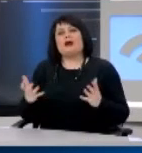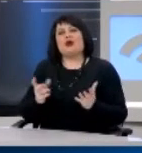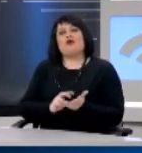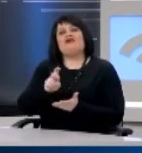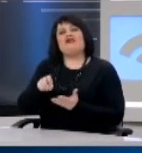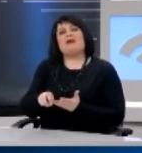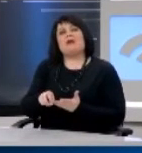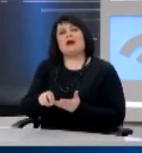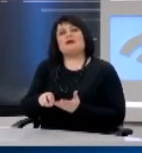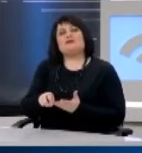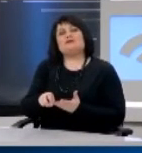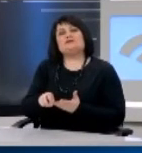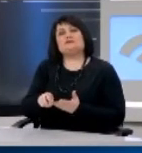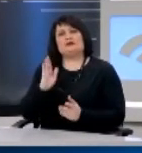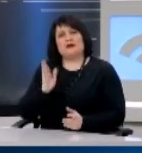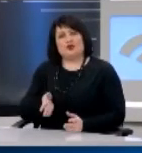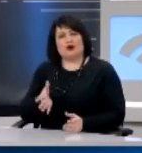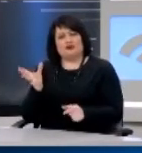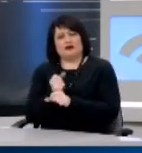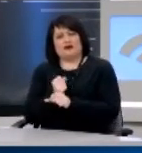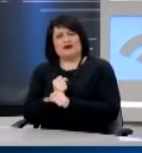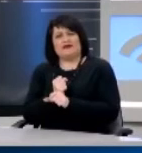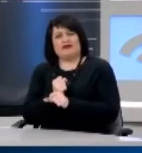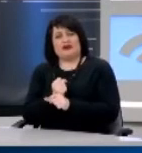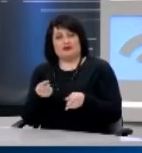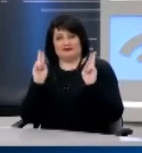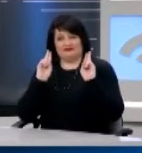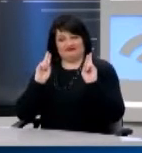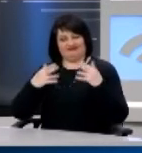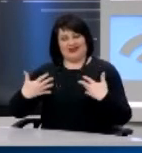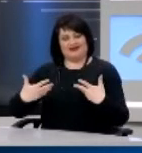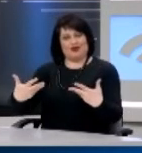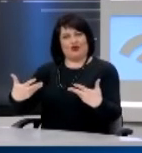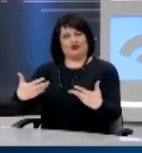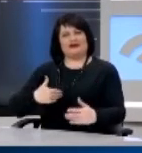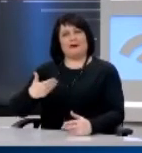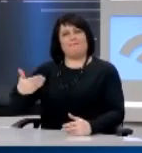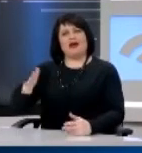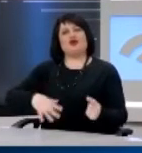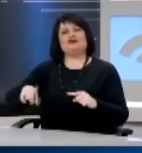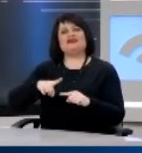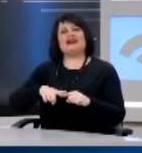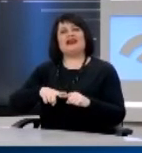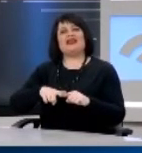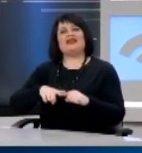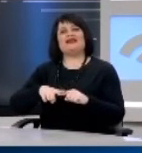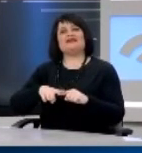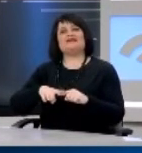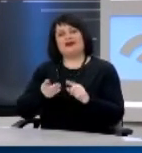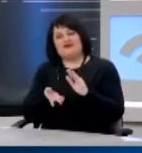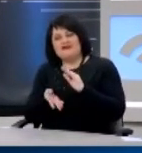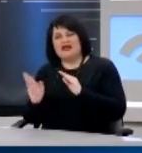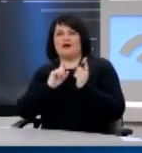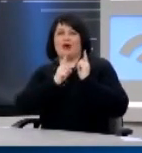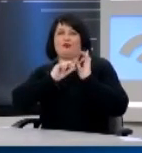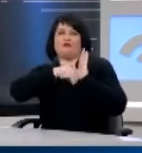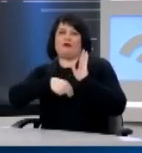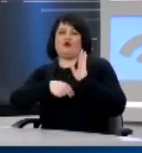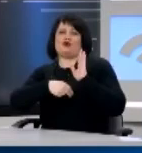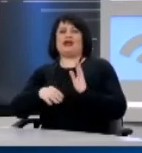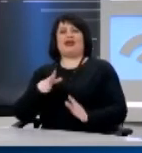το μέλλον αυτού του τόπου ήταν η έξοδος από τα μνημόνια. Θέλω λοιπόν, κλείνοντας, να σας συγχαρώ για άλλη μια φορά,